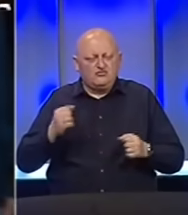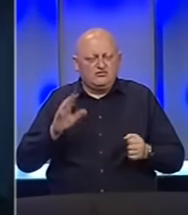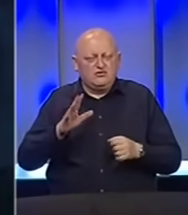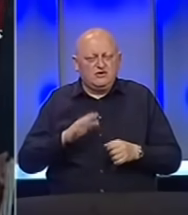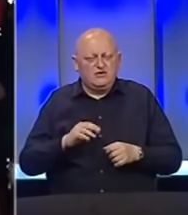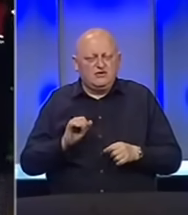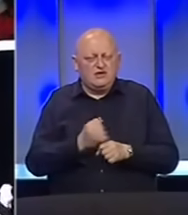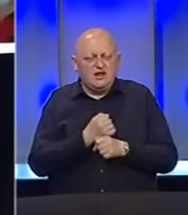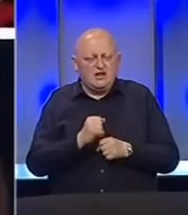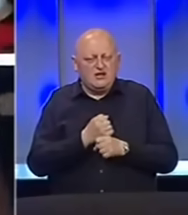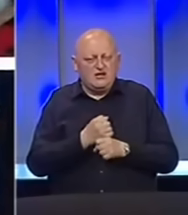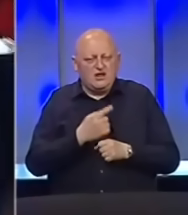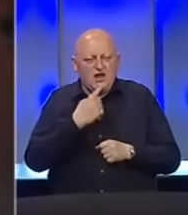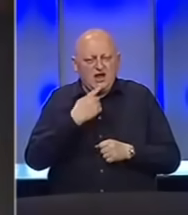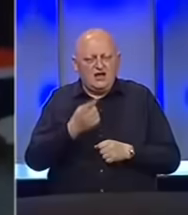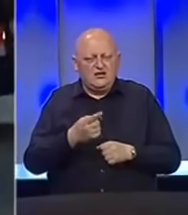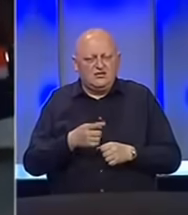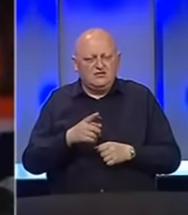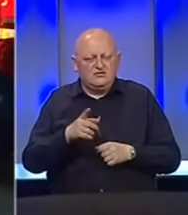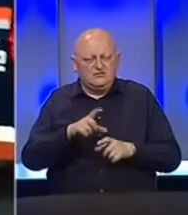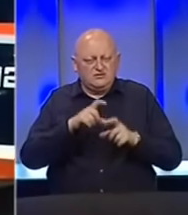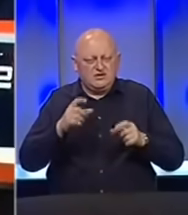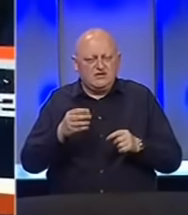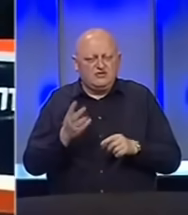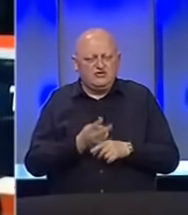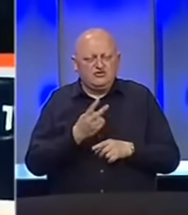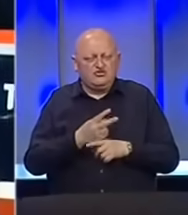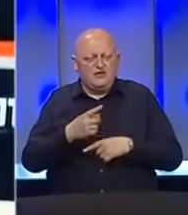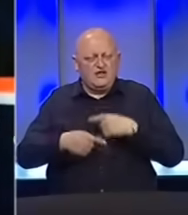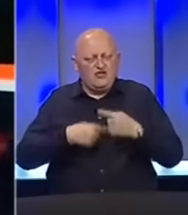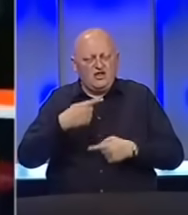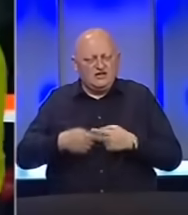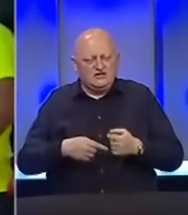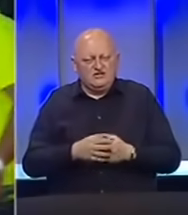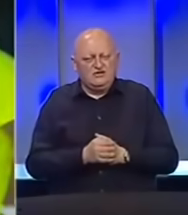njeno renoviranje, tvrdeći da je postojeća zgrada dio državnog nasljeđa.